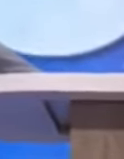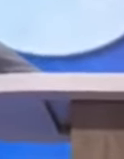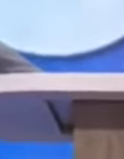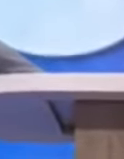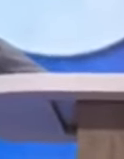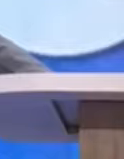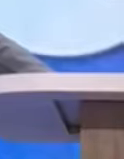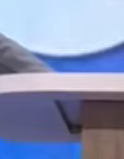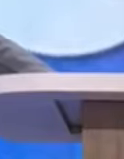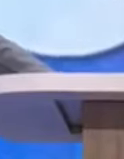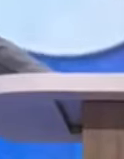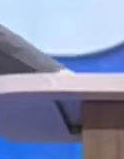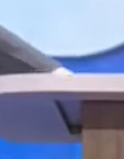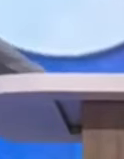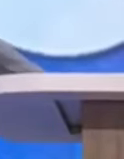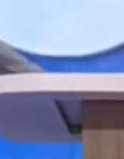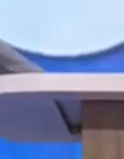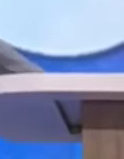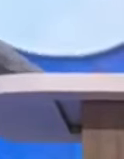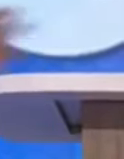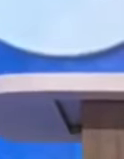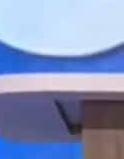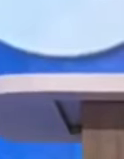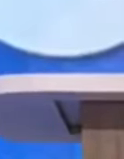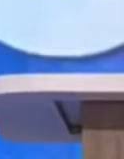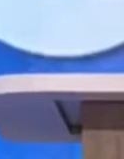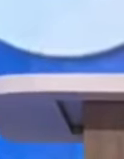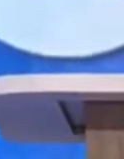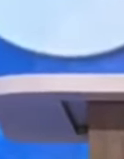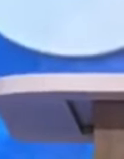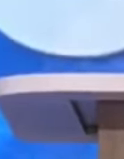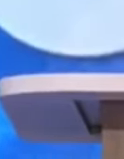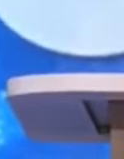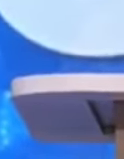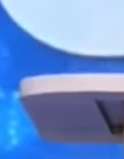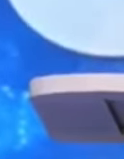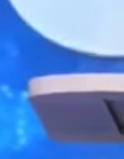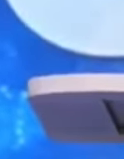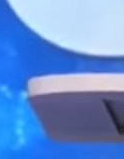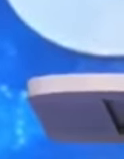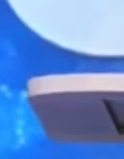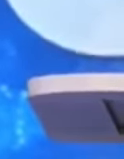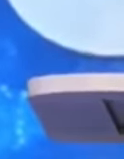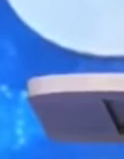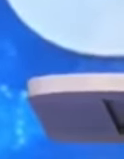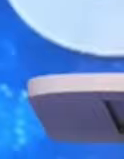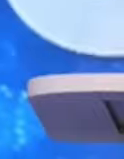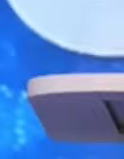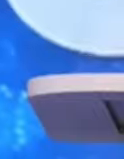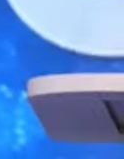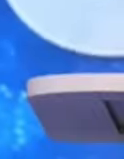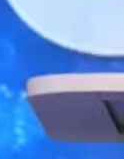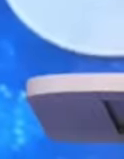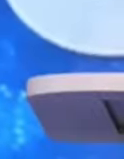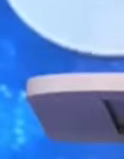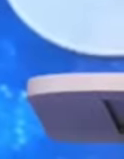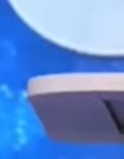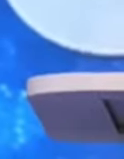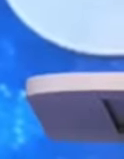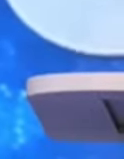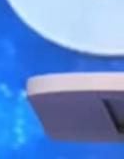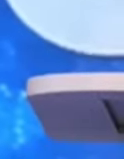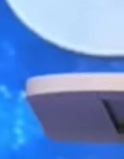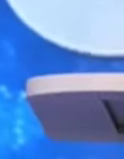il croi dans leur cœur aller au-delà de ça vous êtes séparés des péchés du